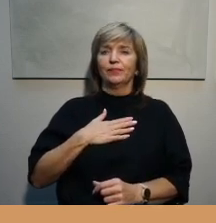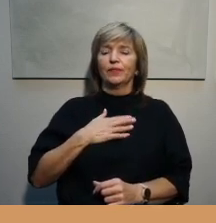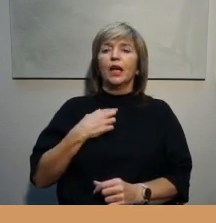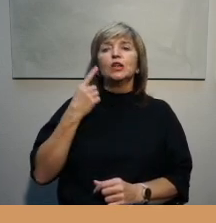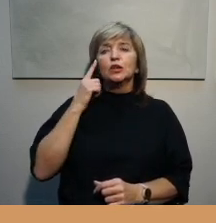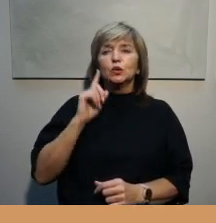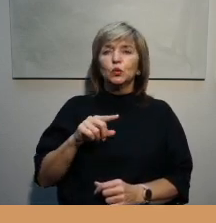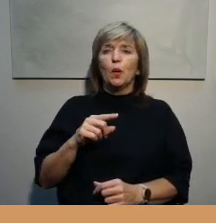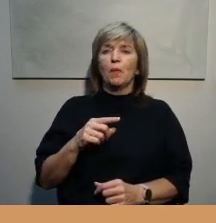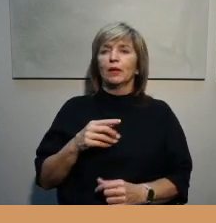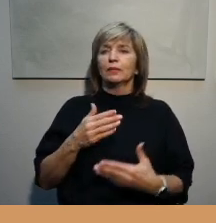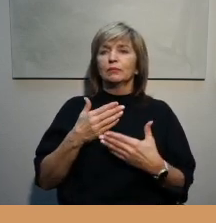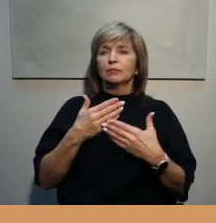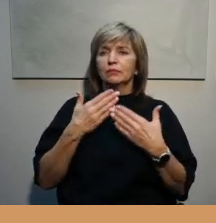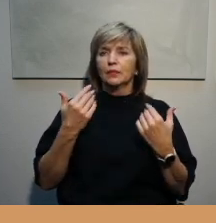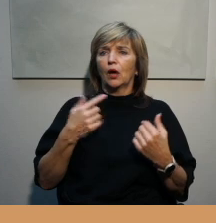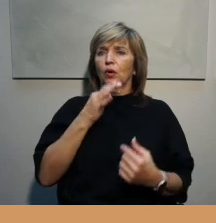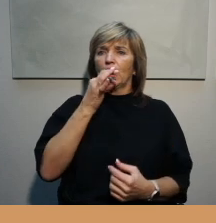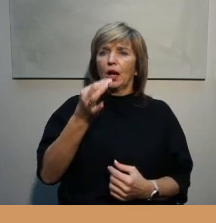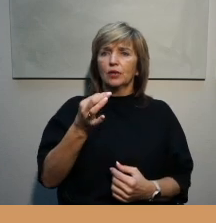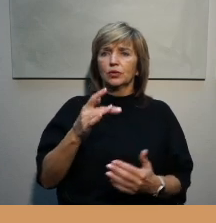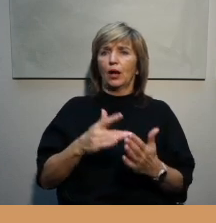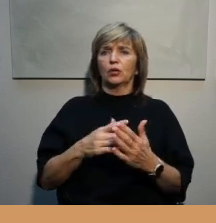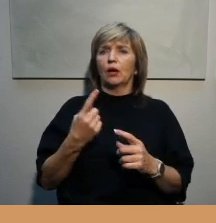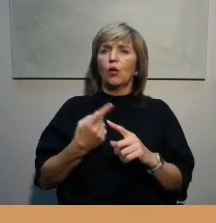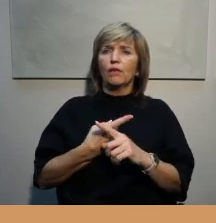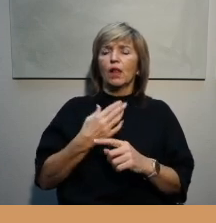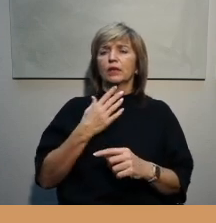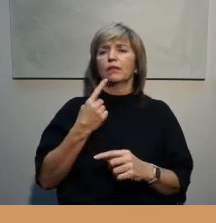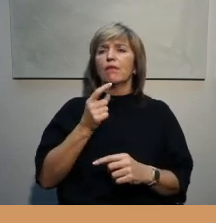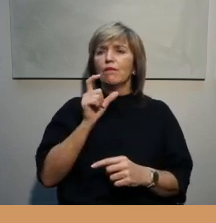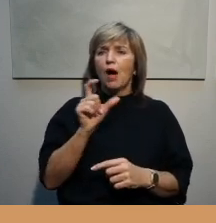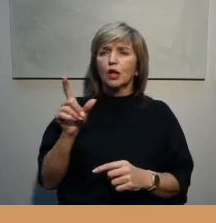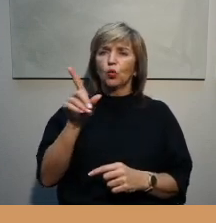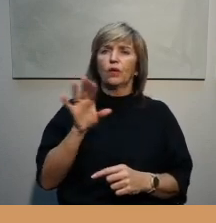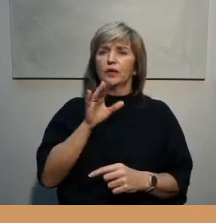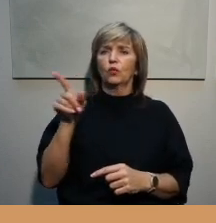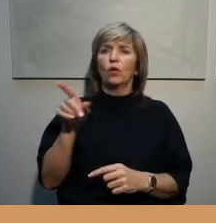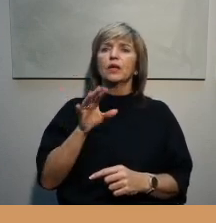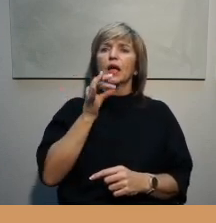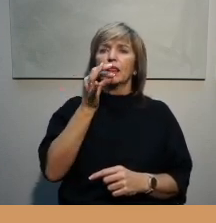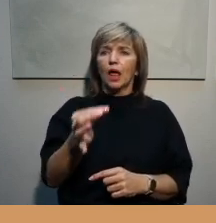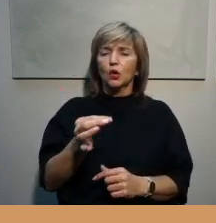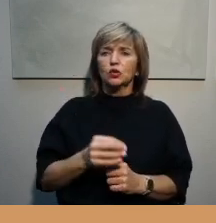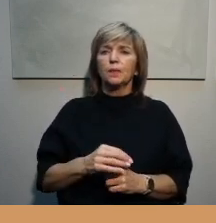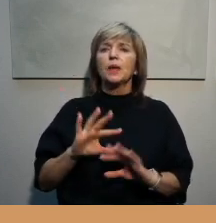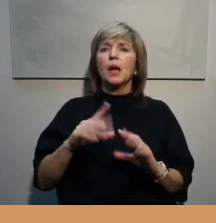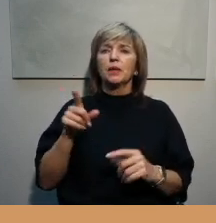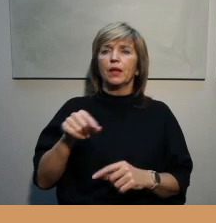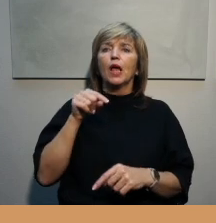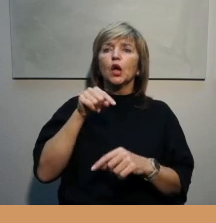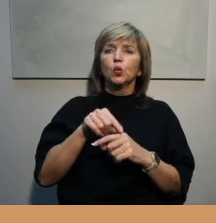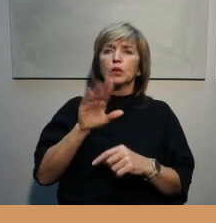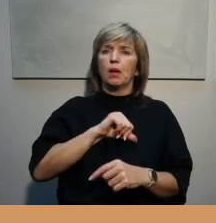Es domāju, nav man jāsaka kaut kas, vēl kādi vārdi, ko viņi ir teikuši, bet tā viņi jūtas